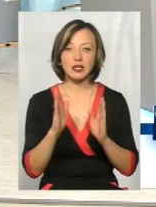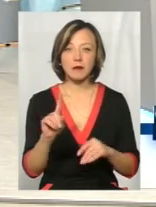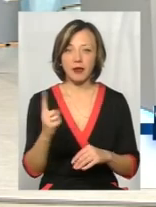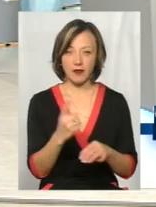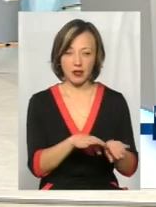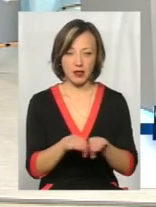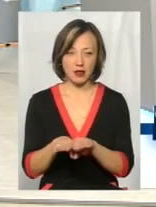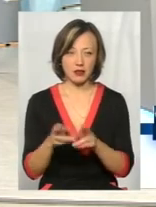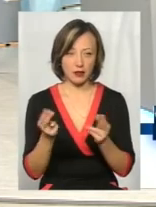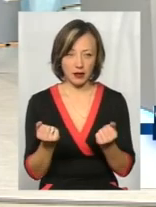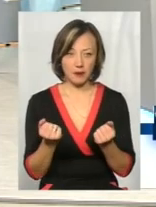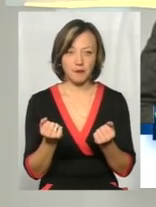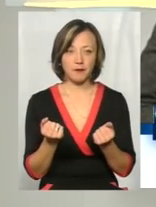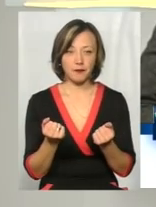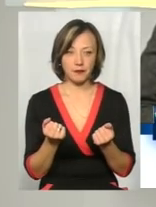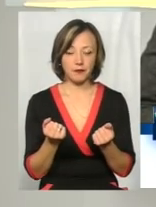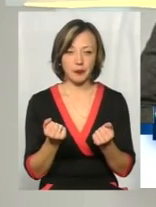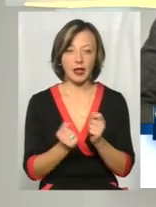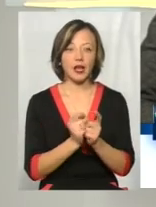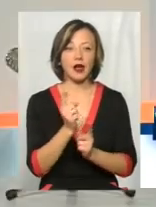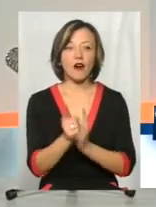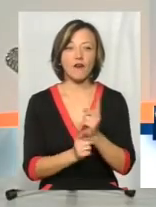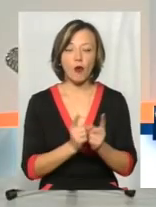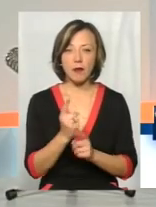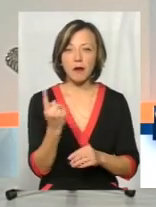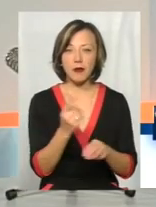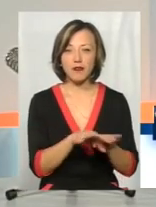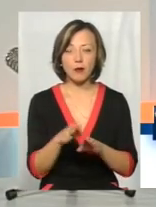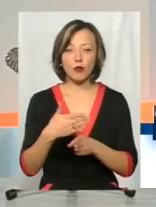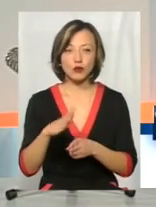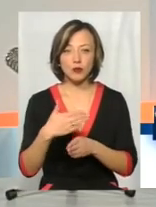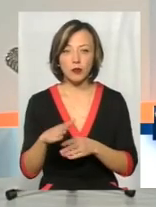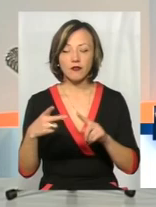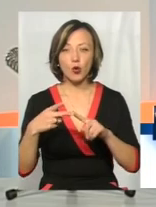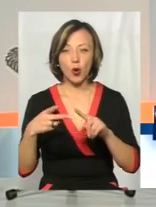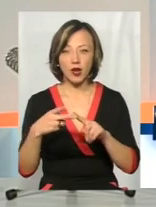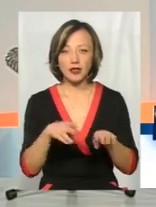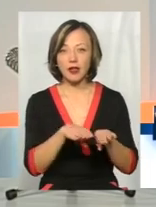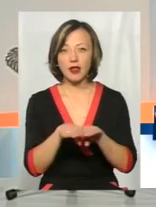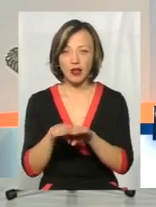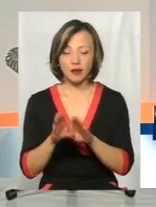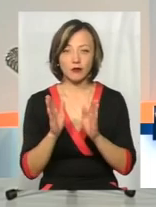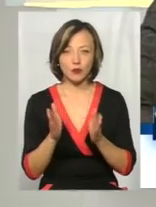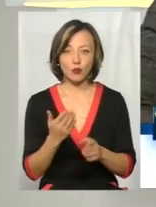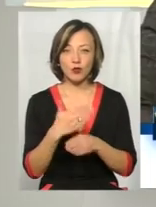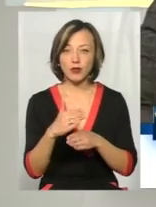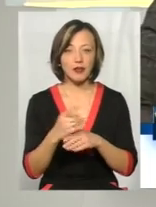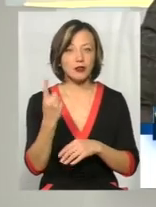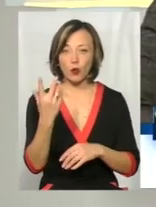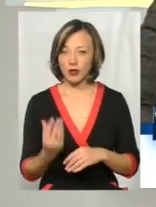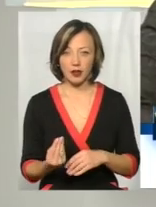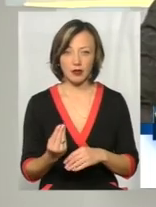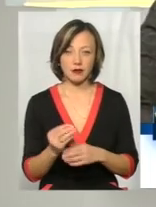первинній ланці. Тому переходимо. Реформа в первині і поступово вторинна. Не за один день, що